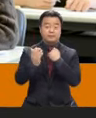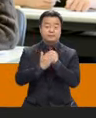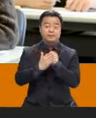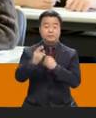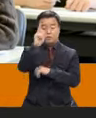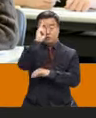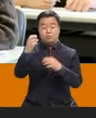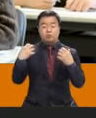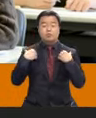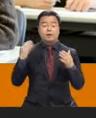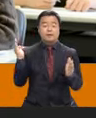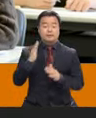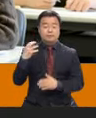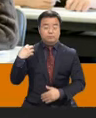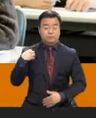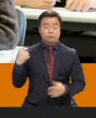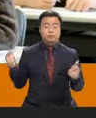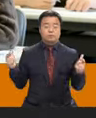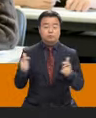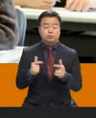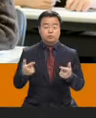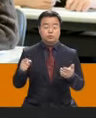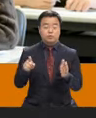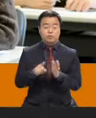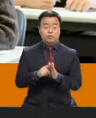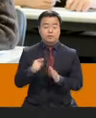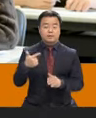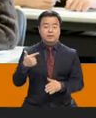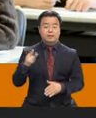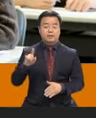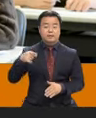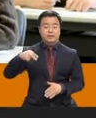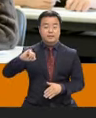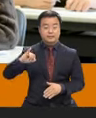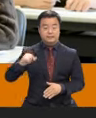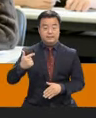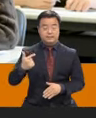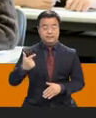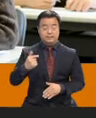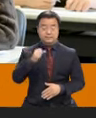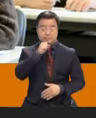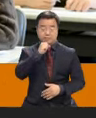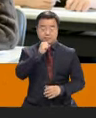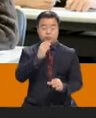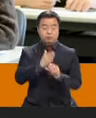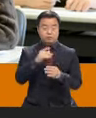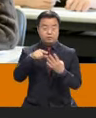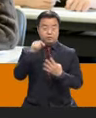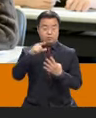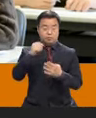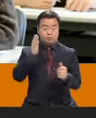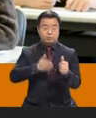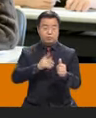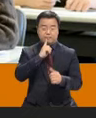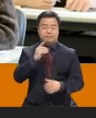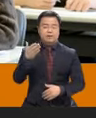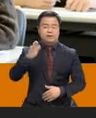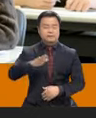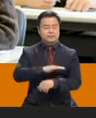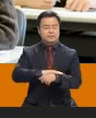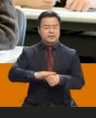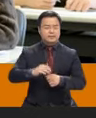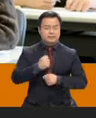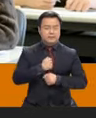수험생 부담을 줄이기 위해서 내신 성적 위주로 신입생을 선발하도록 대학에 권고하고 있지만 잘 지켜지지는 않고